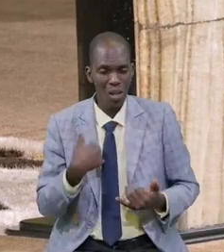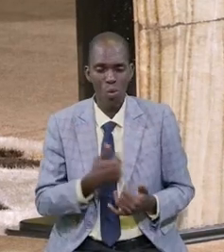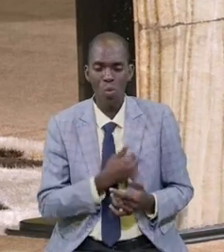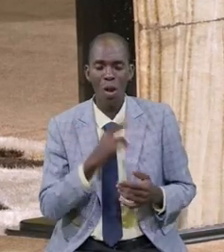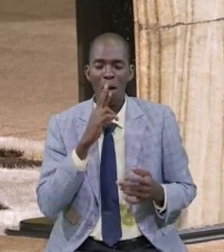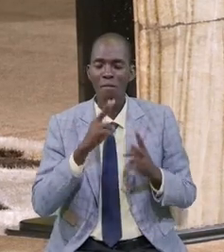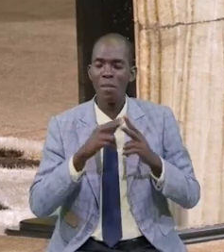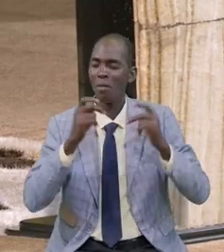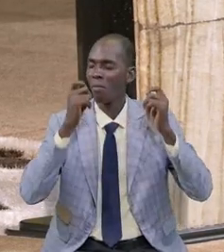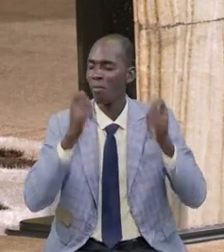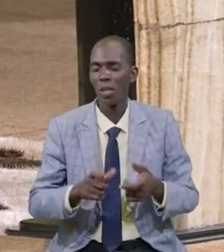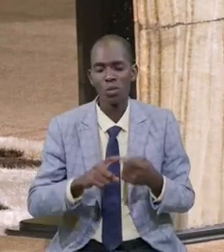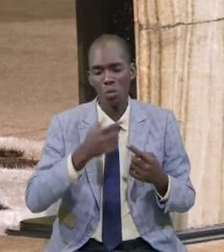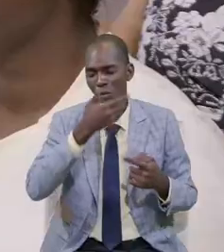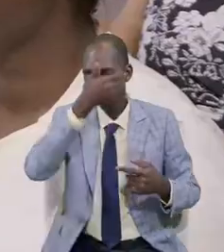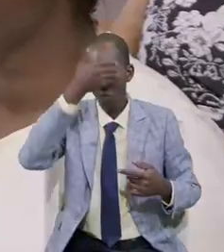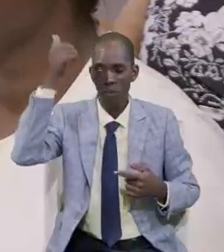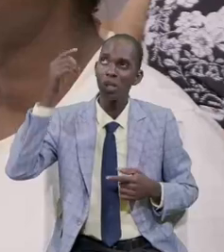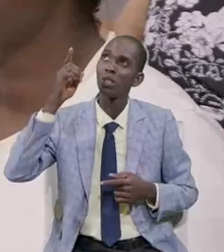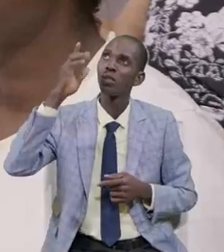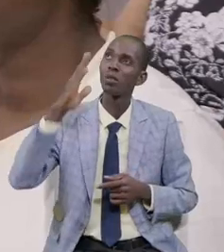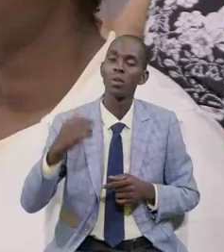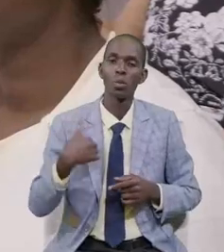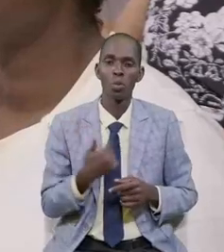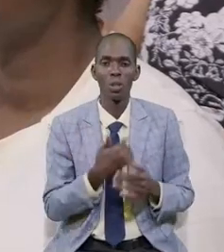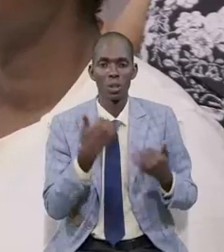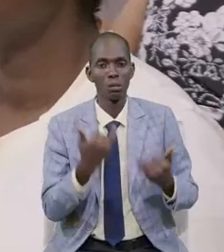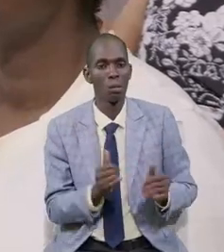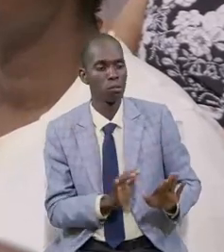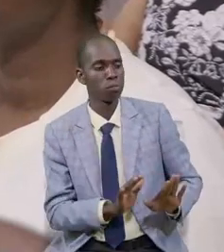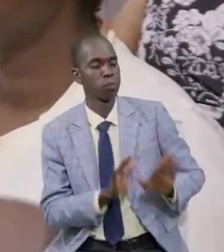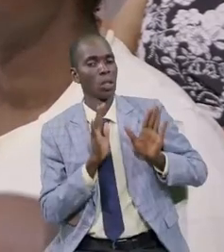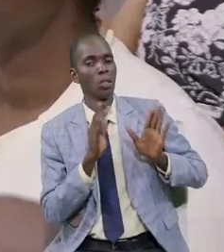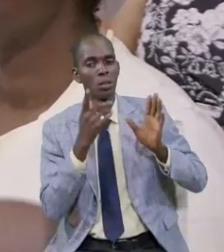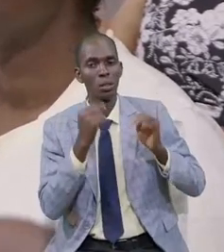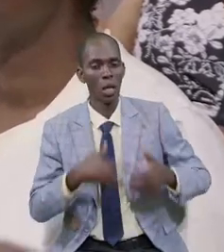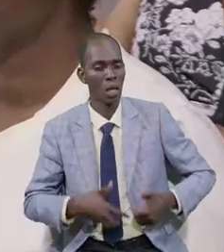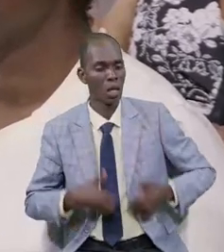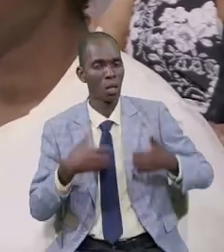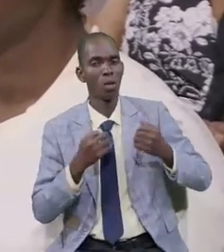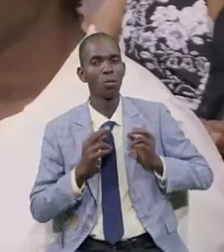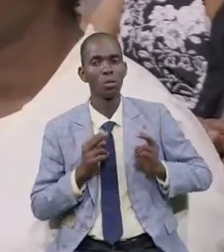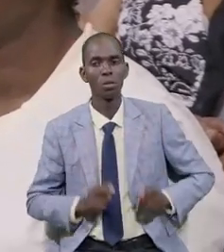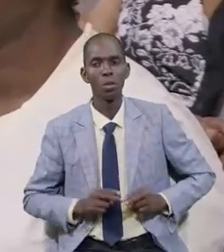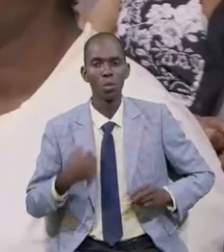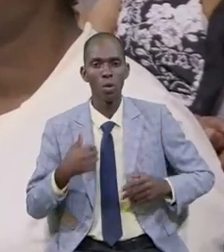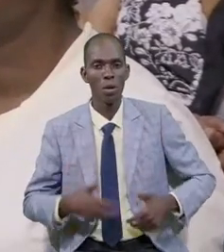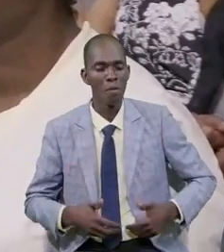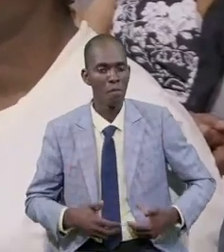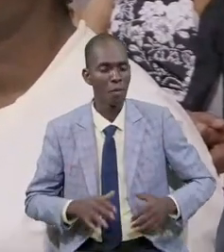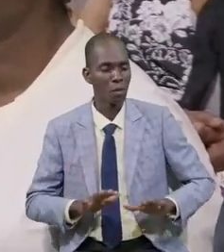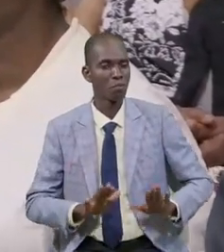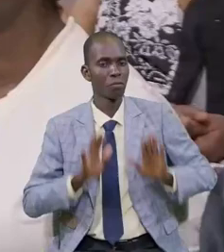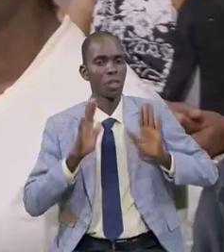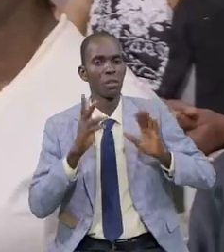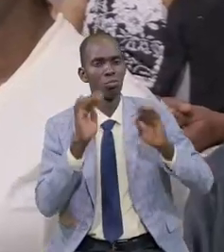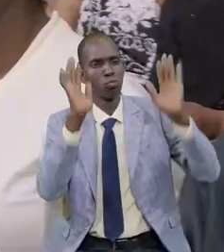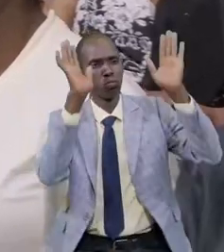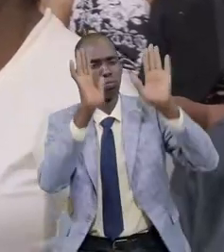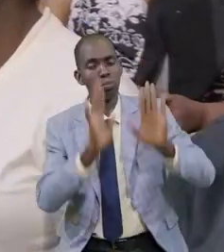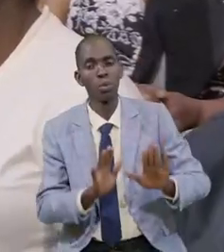même problème se produit ce jour. On oublie notre Dieu. On craint la furie des hommes. On craint